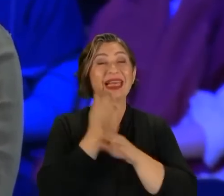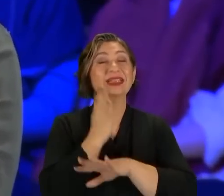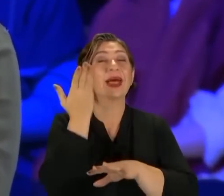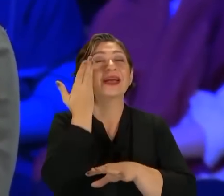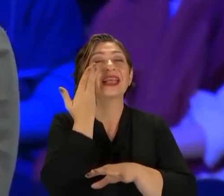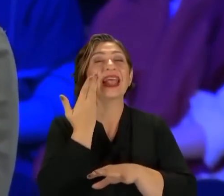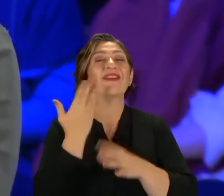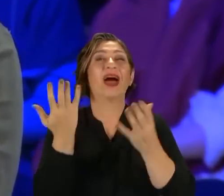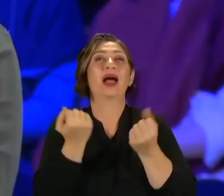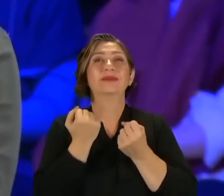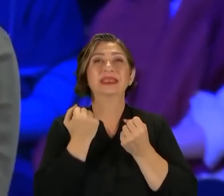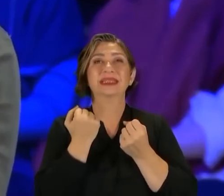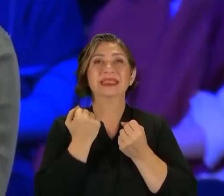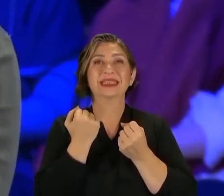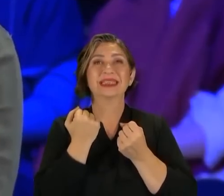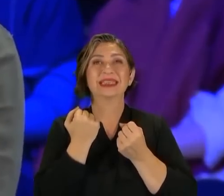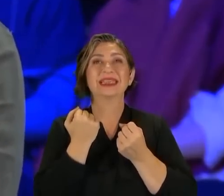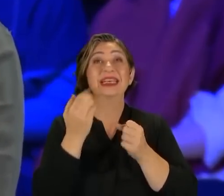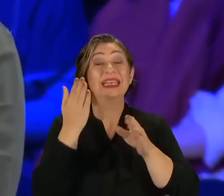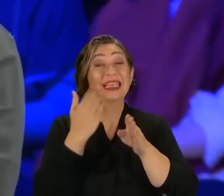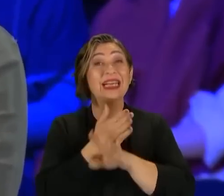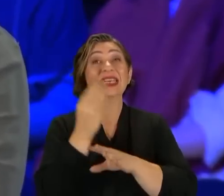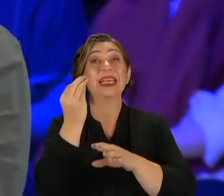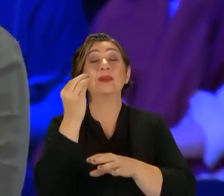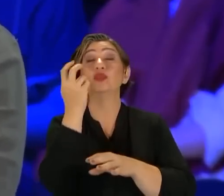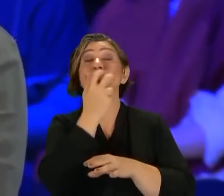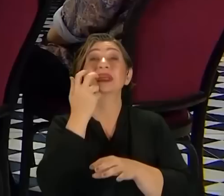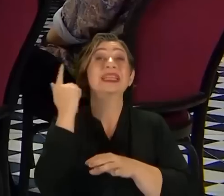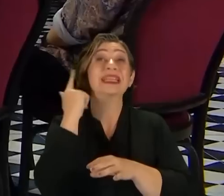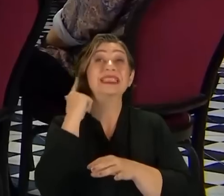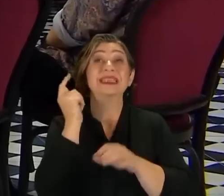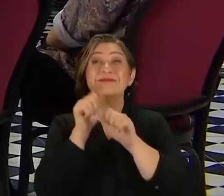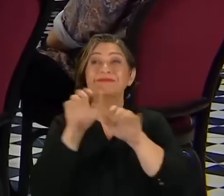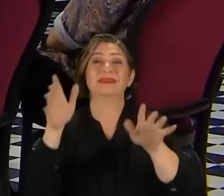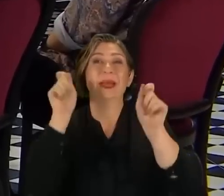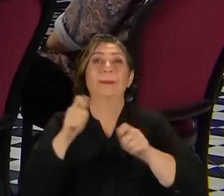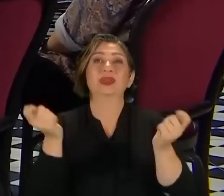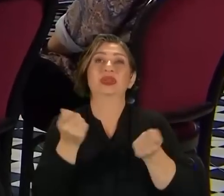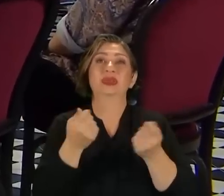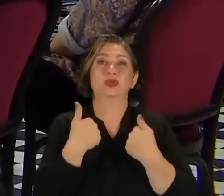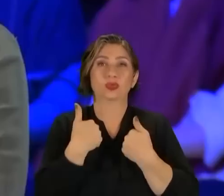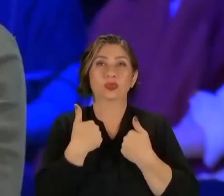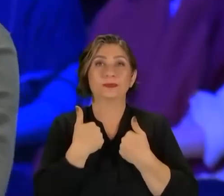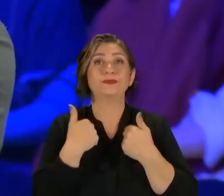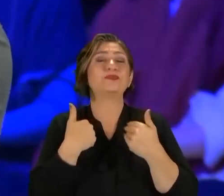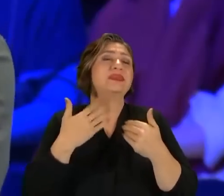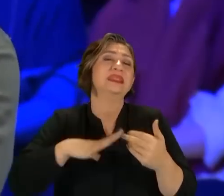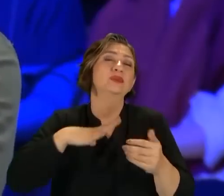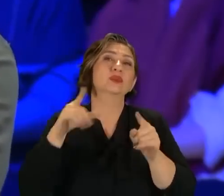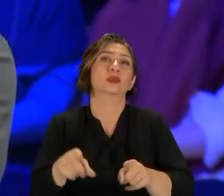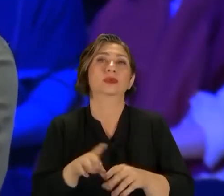gerçekten içinde bir şeyleri oynatabilecek ya da gerçekten iyi müzik dinleyicisine hitap edebilecek bir sound yaratmaya çalışıyoruz. Derdimiz